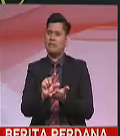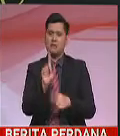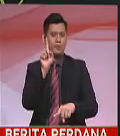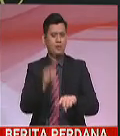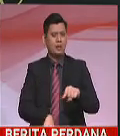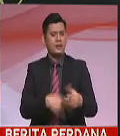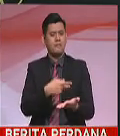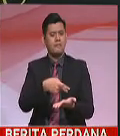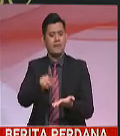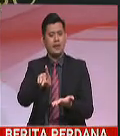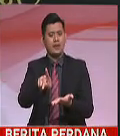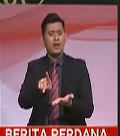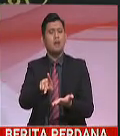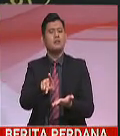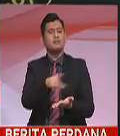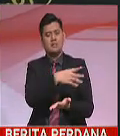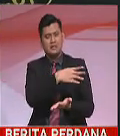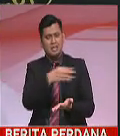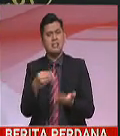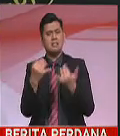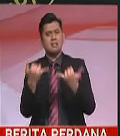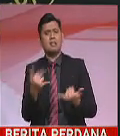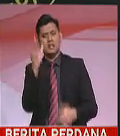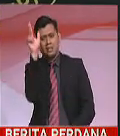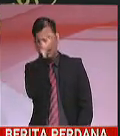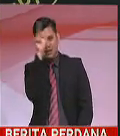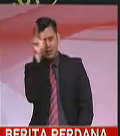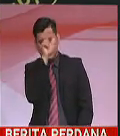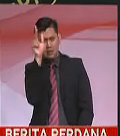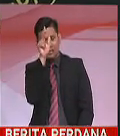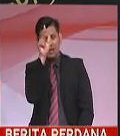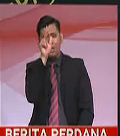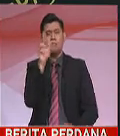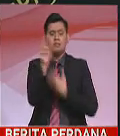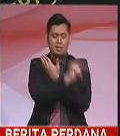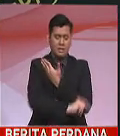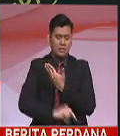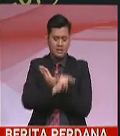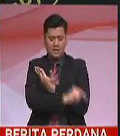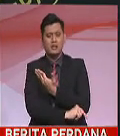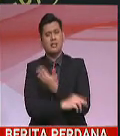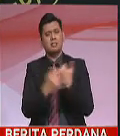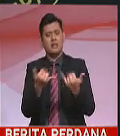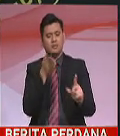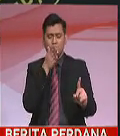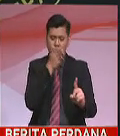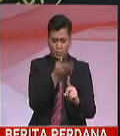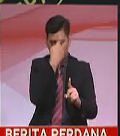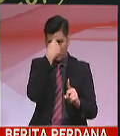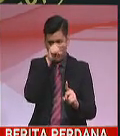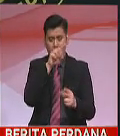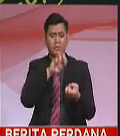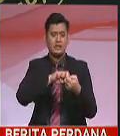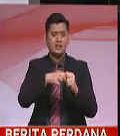Susulan tumpuan kerajaan negeri ketika ini lebih terarah kepada masalah rakyat yang terkesan ekoran COVID-19. Sebelum